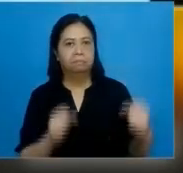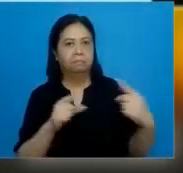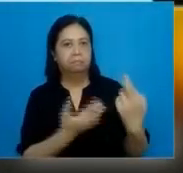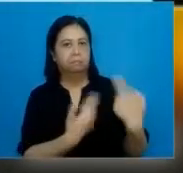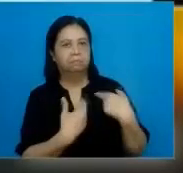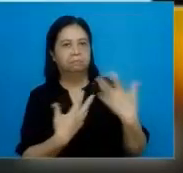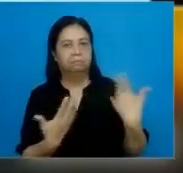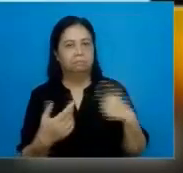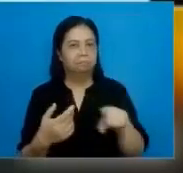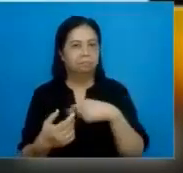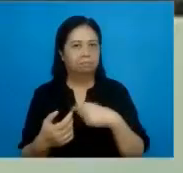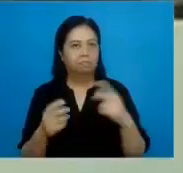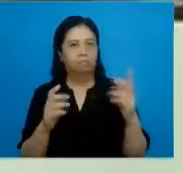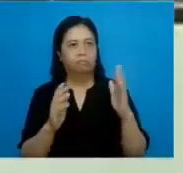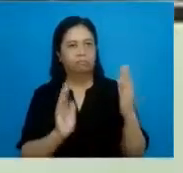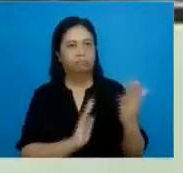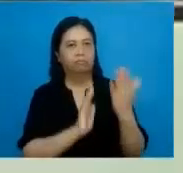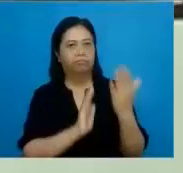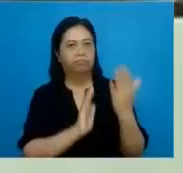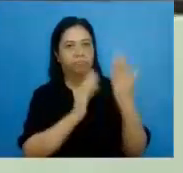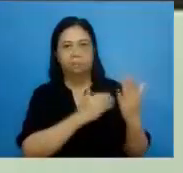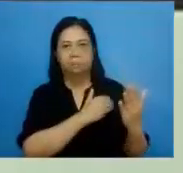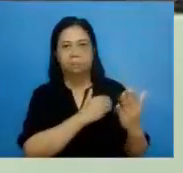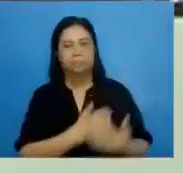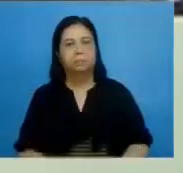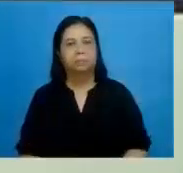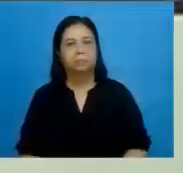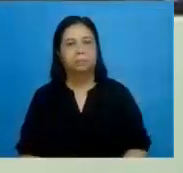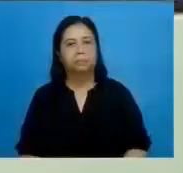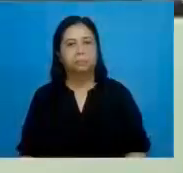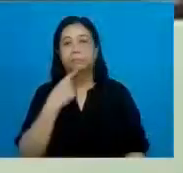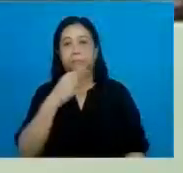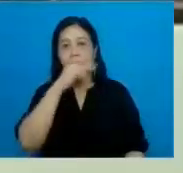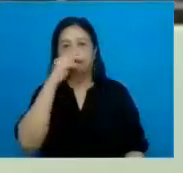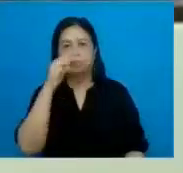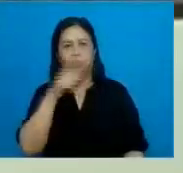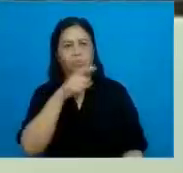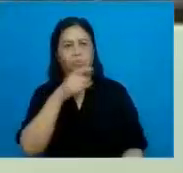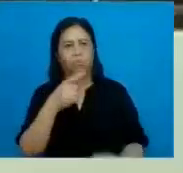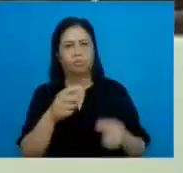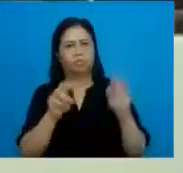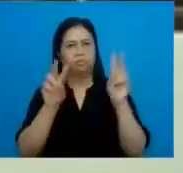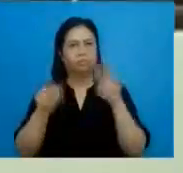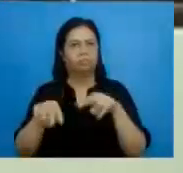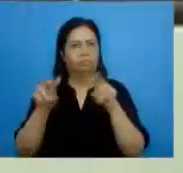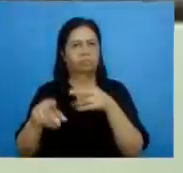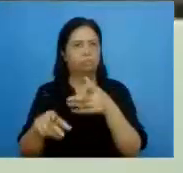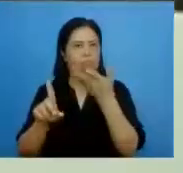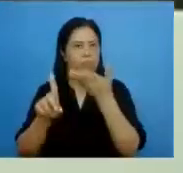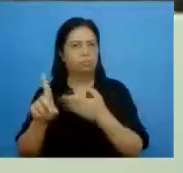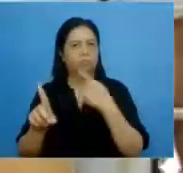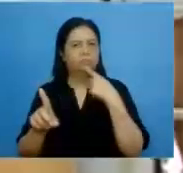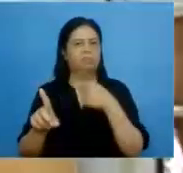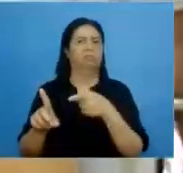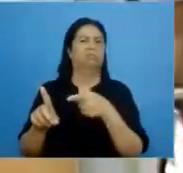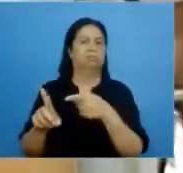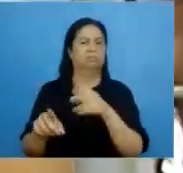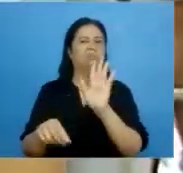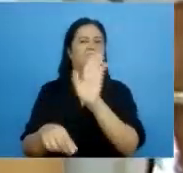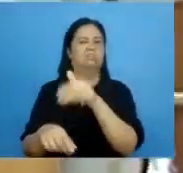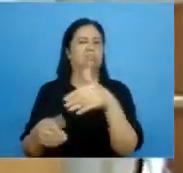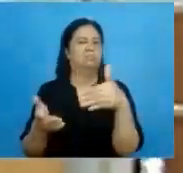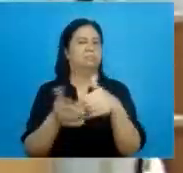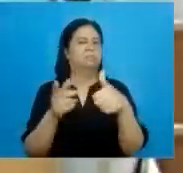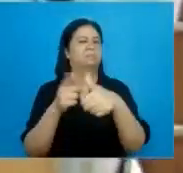dalawa na mag-uusap. Buwelta naman ni Pacquiao sa mga nang mamaliit sa kanya at nagsasabing mag-aral muna siya